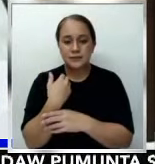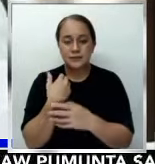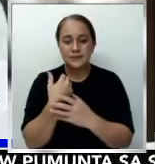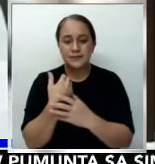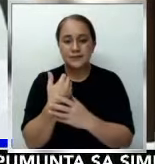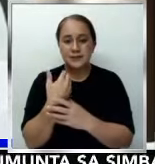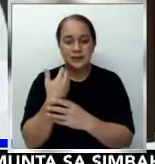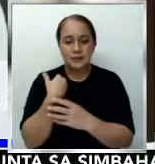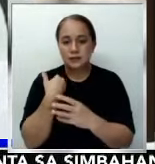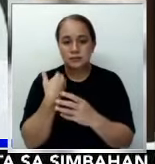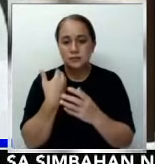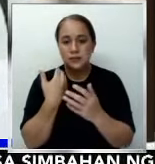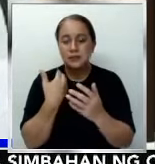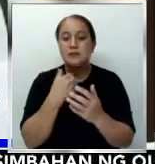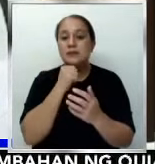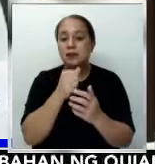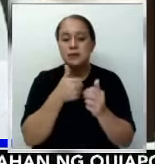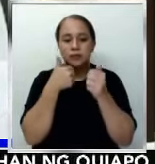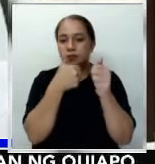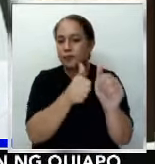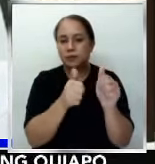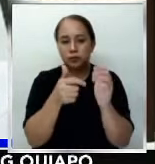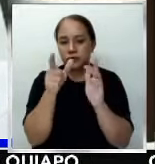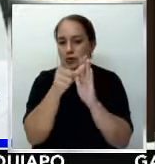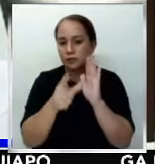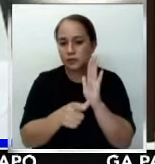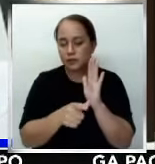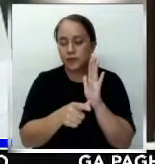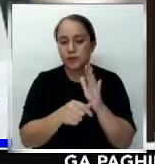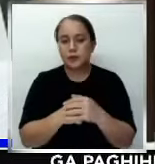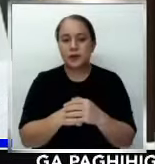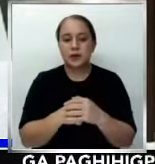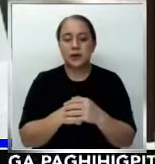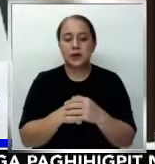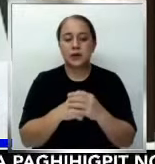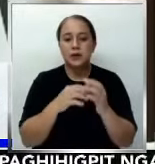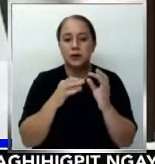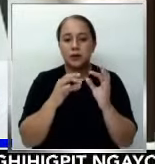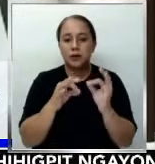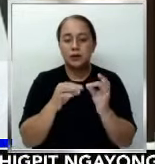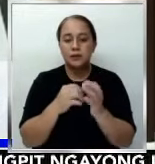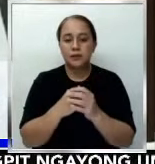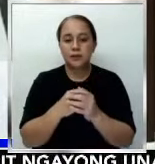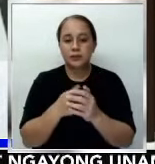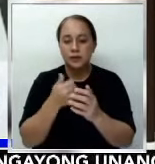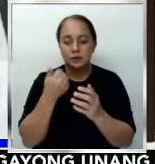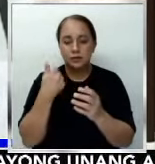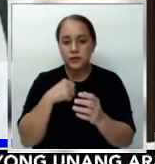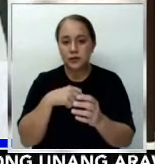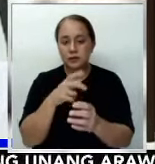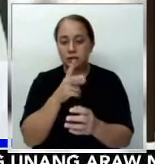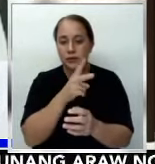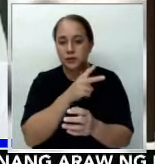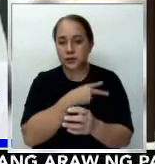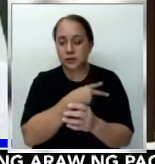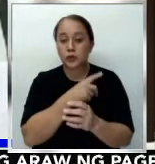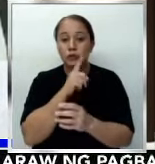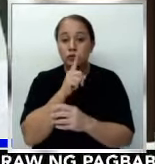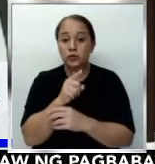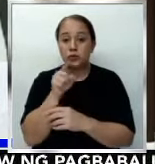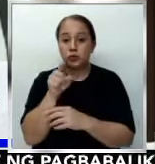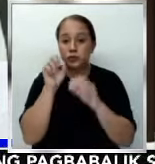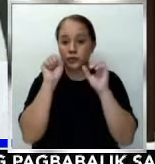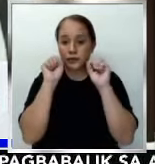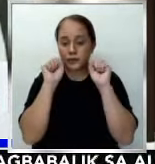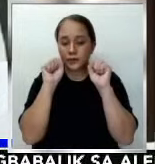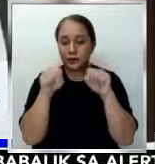compliant with the laws or the refusal to have the vaccines. You can actually prevent